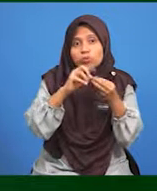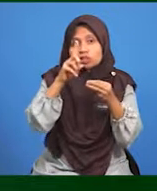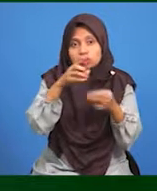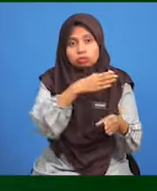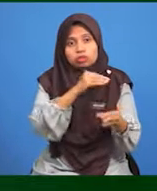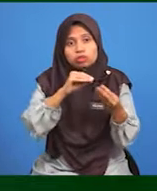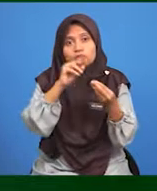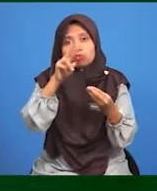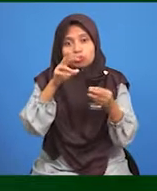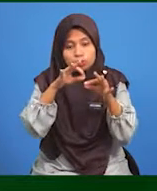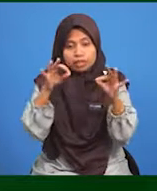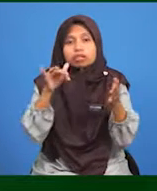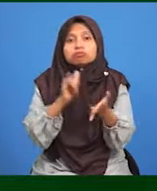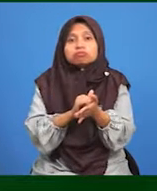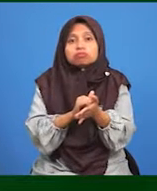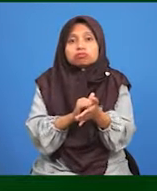tersebut